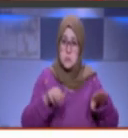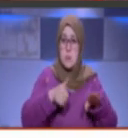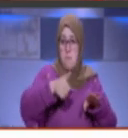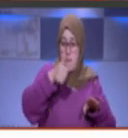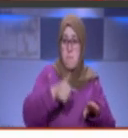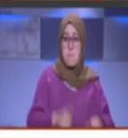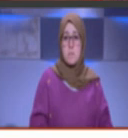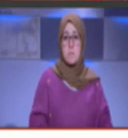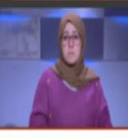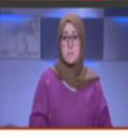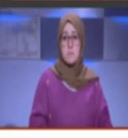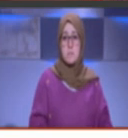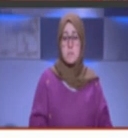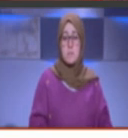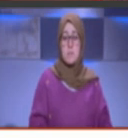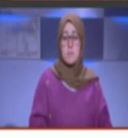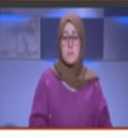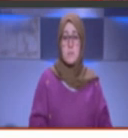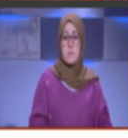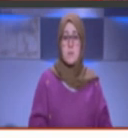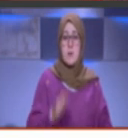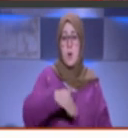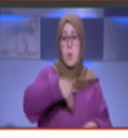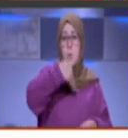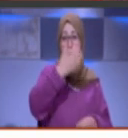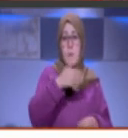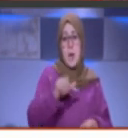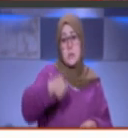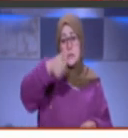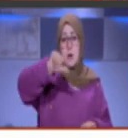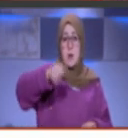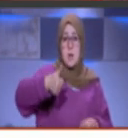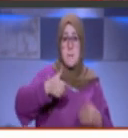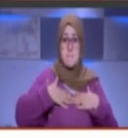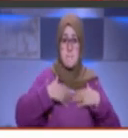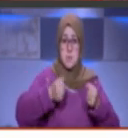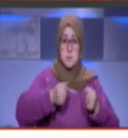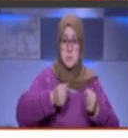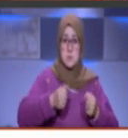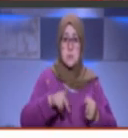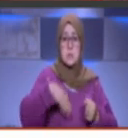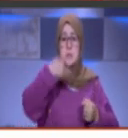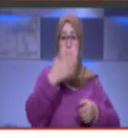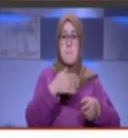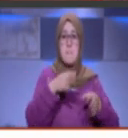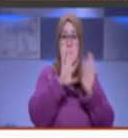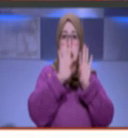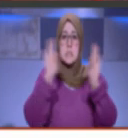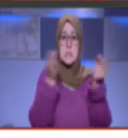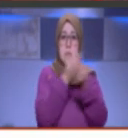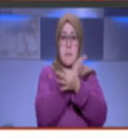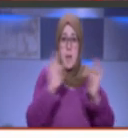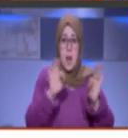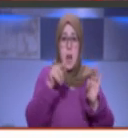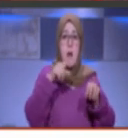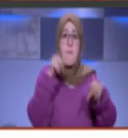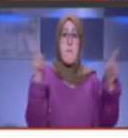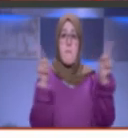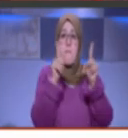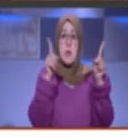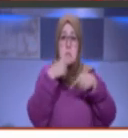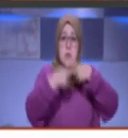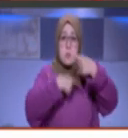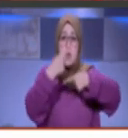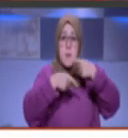وهي 5 أيام. وبعد تقييم حالتهم الصحية سيتم استكمال فترة المتابعة لهم في المدن